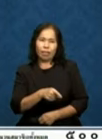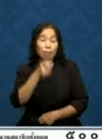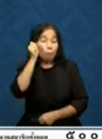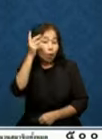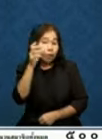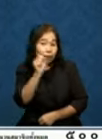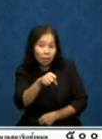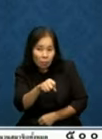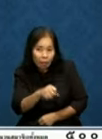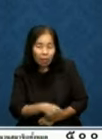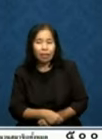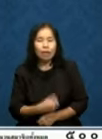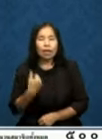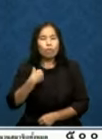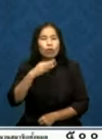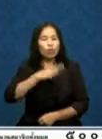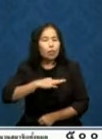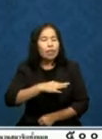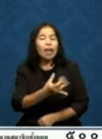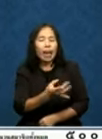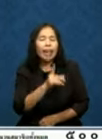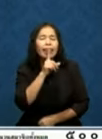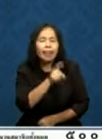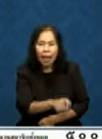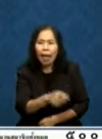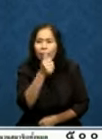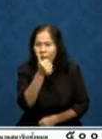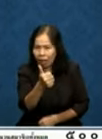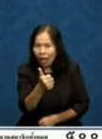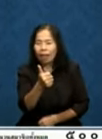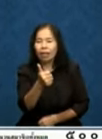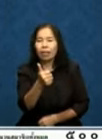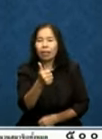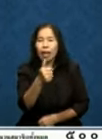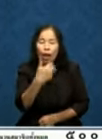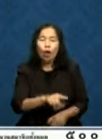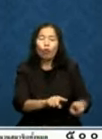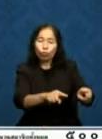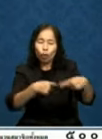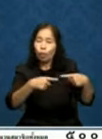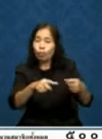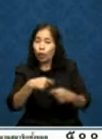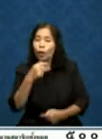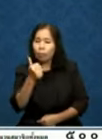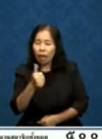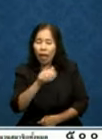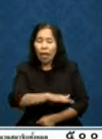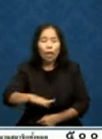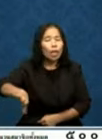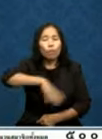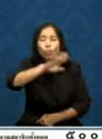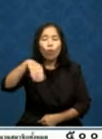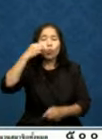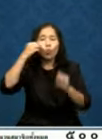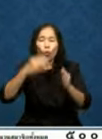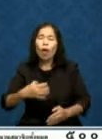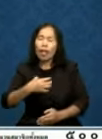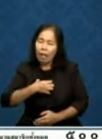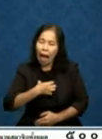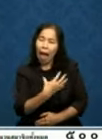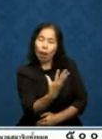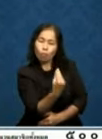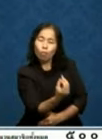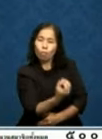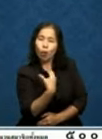ใช่ไหมหนูกำลังรู้สึกอะไรอยู่ถามคำถามก็ได้ค่ะเขารู้สึกอะไรเด็กทุกคนเขาก็ต้องการที่จะพูดนะคะแต่ถ้าเด็ก